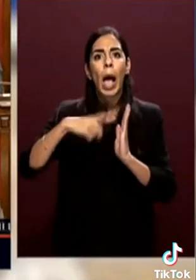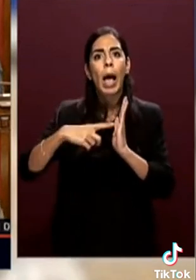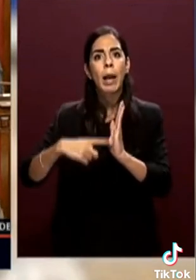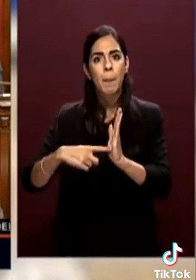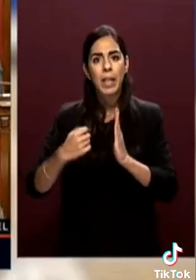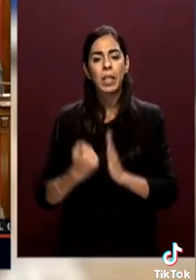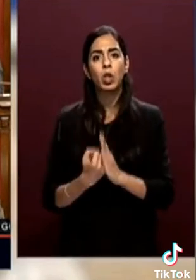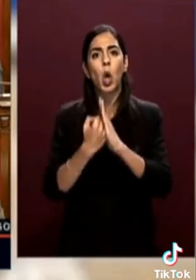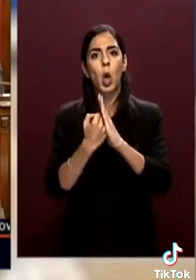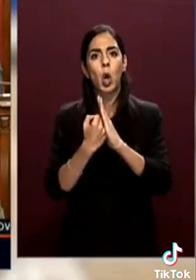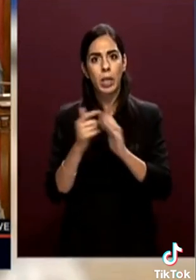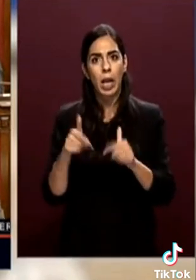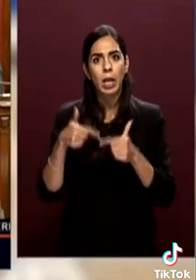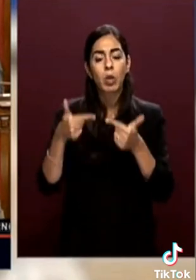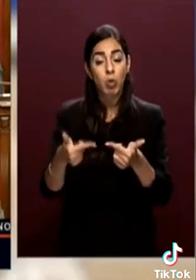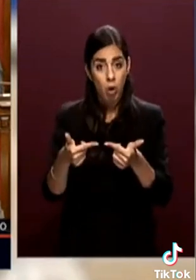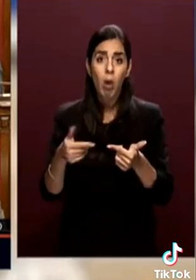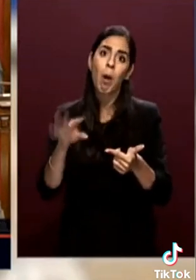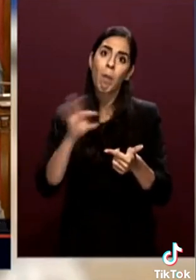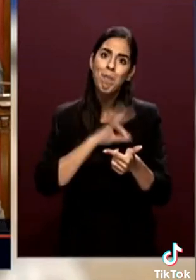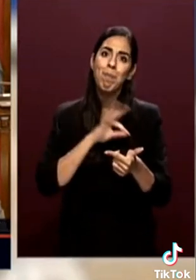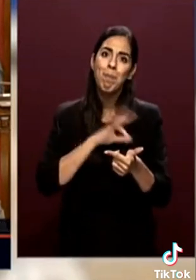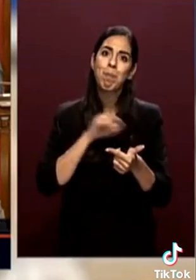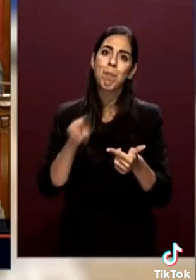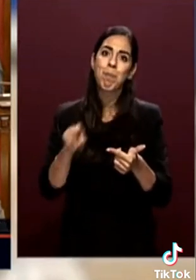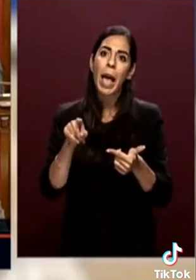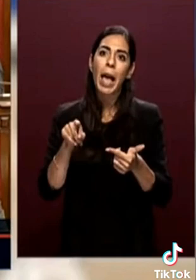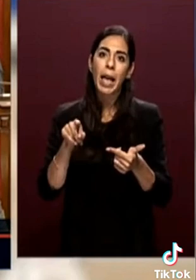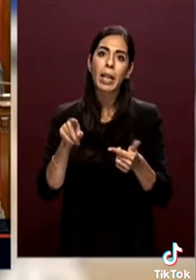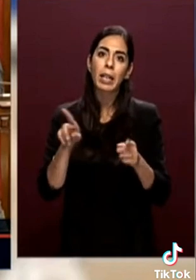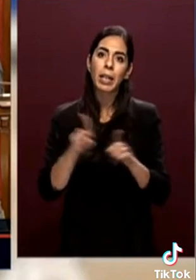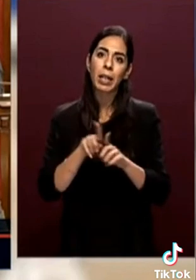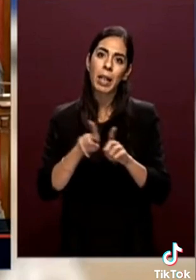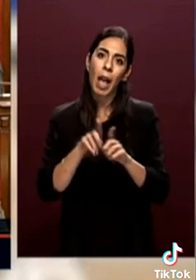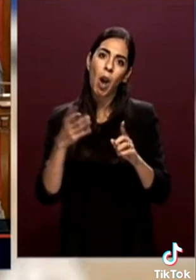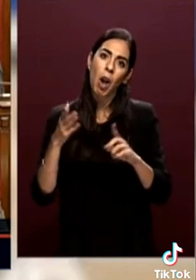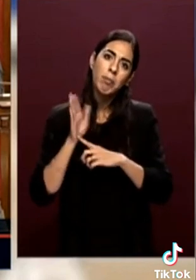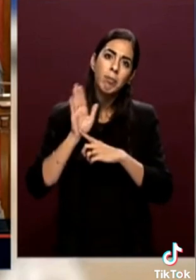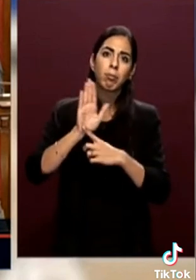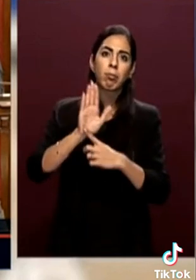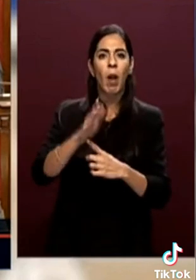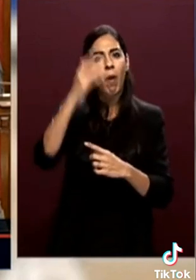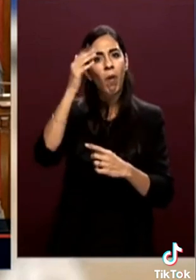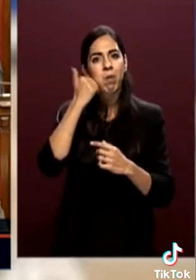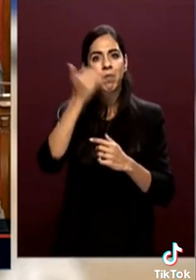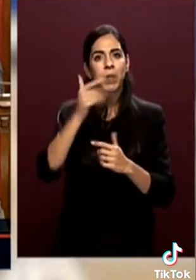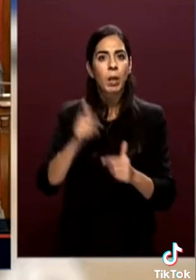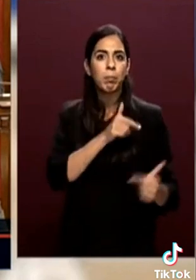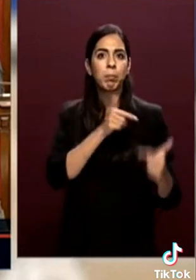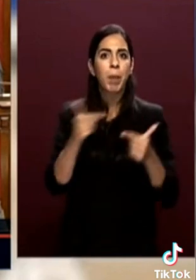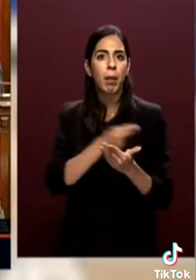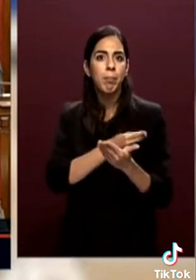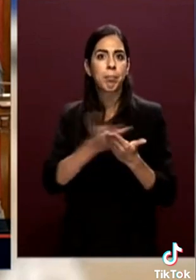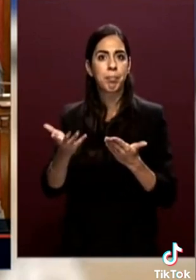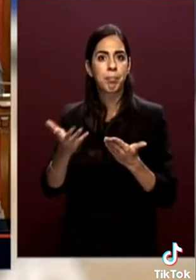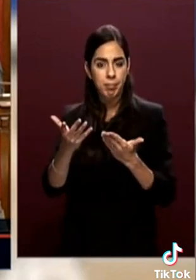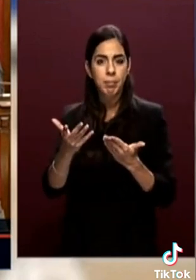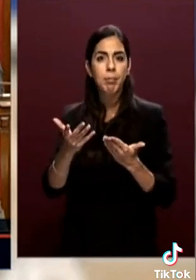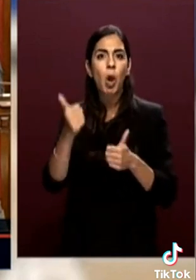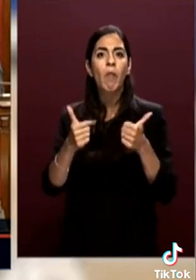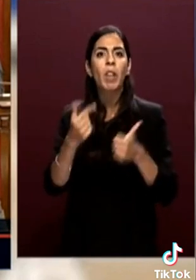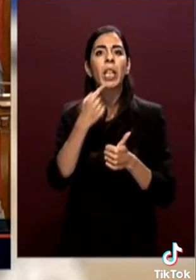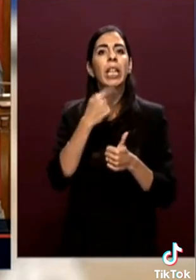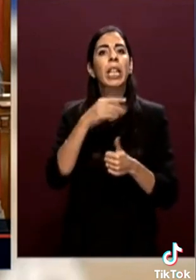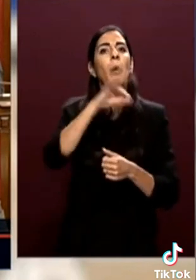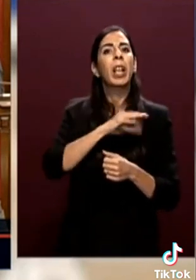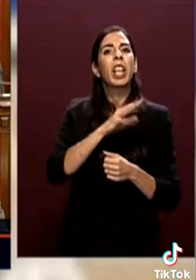merita di essere messo alla gogna da chi guadagna in quest'aula 500 euro al giorno? Lei non ha